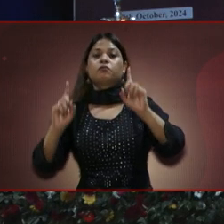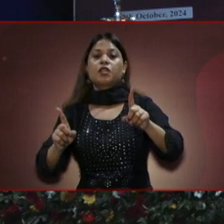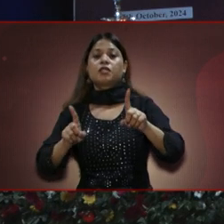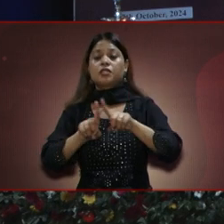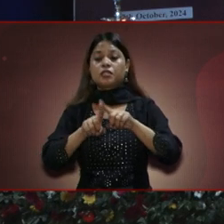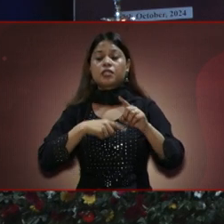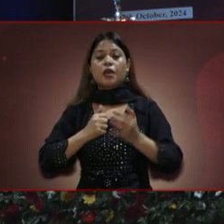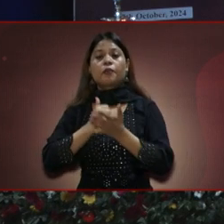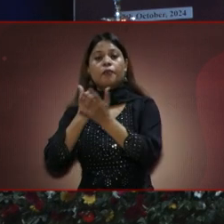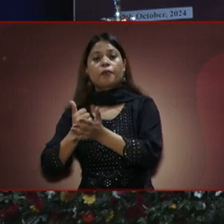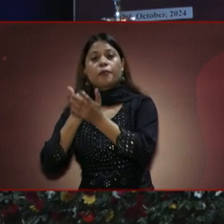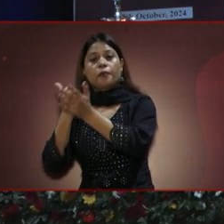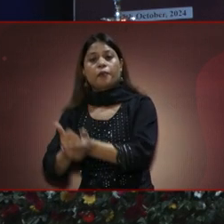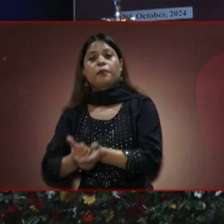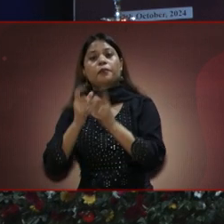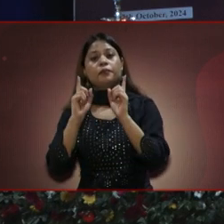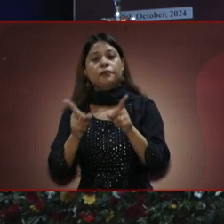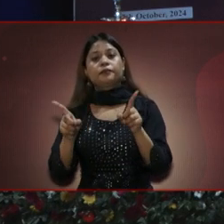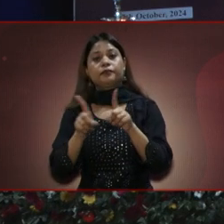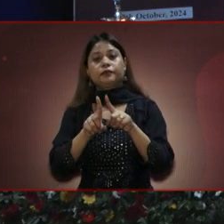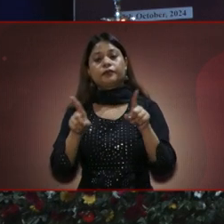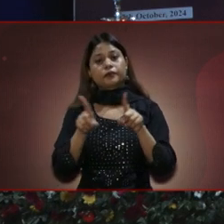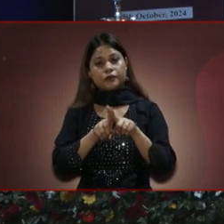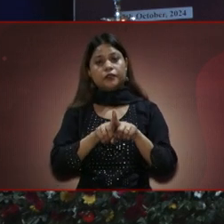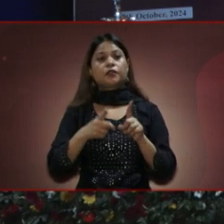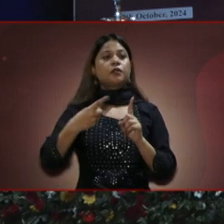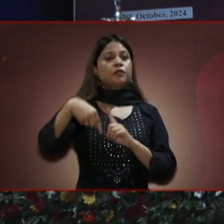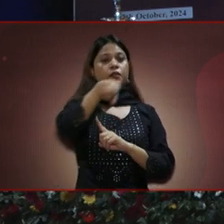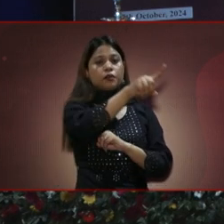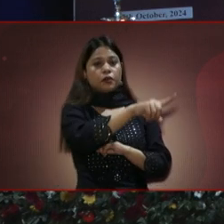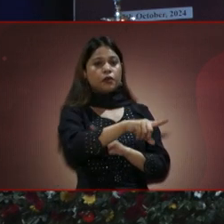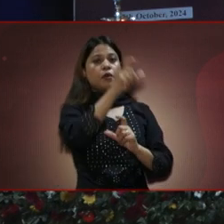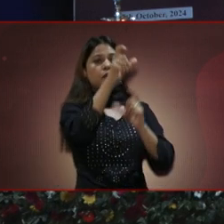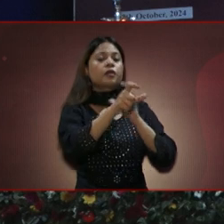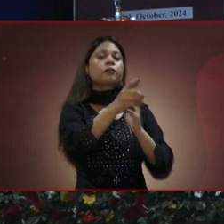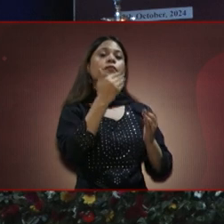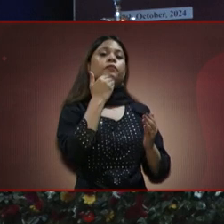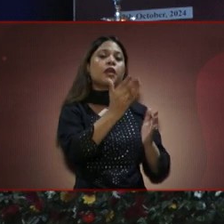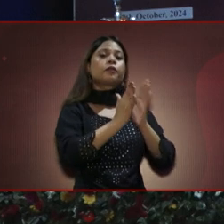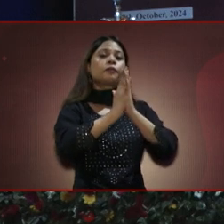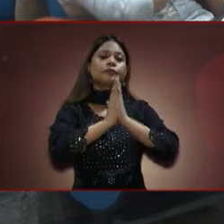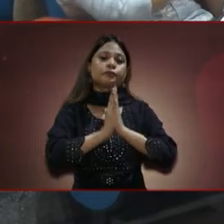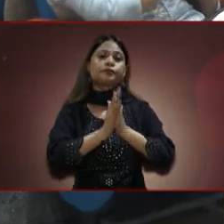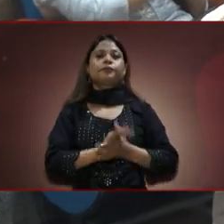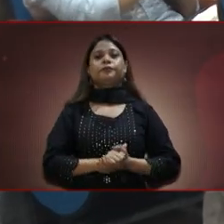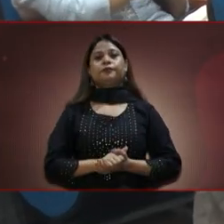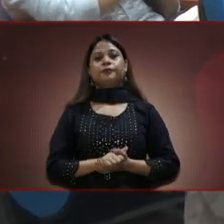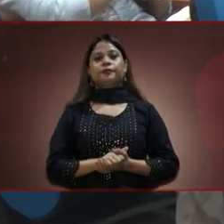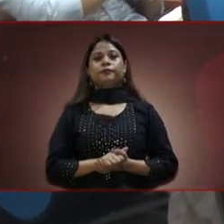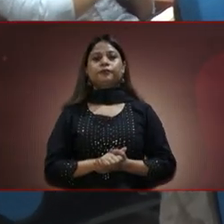आज की निर्णय के कारण। इसी शब्द के साथ फिर आप सभी को बहुत बहुत धन्यवाद, नमस्कार।